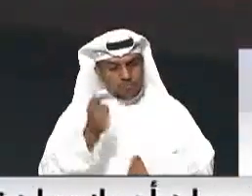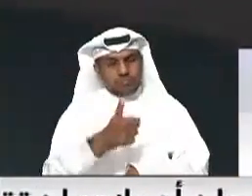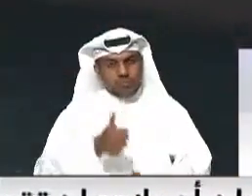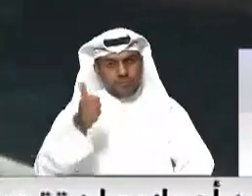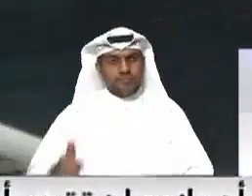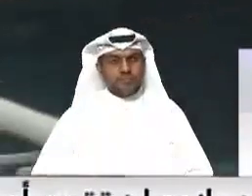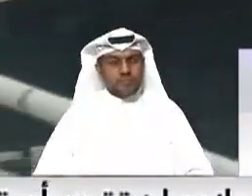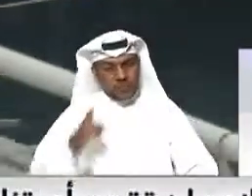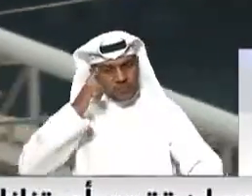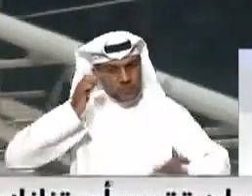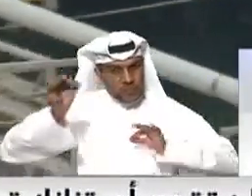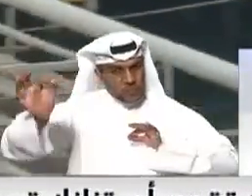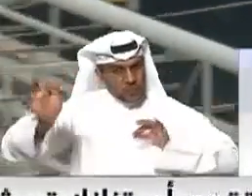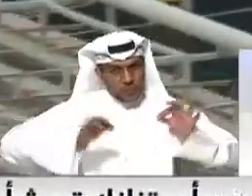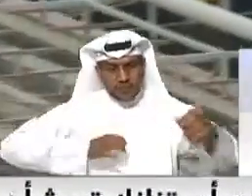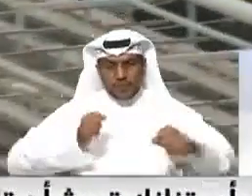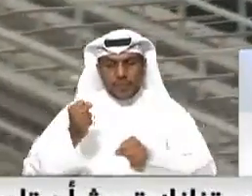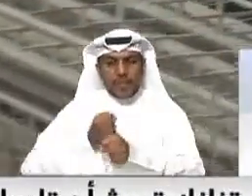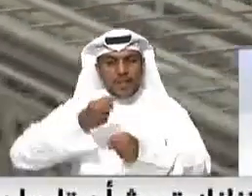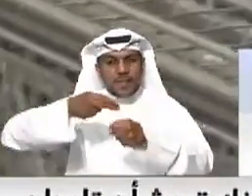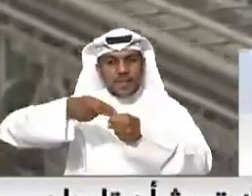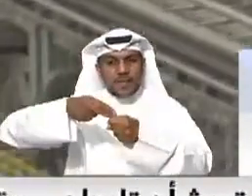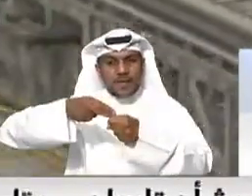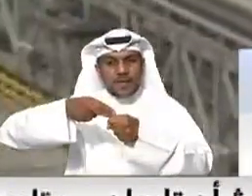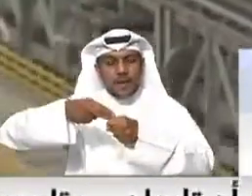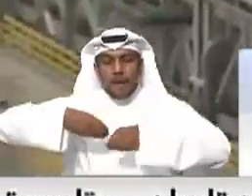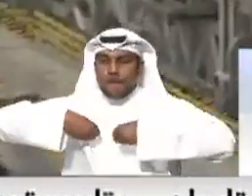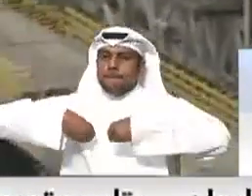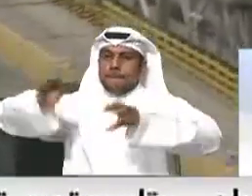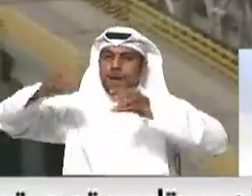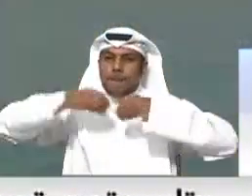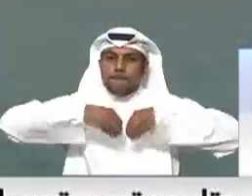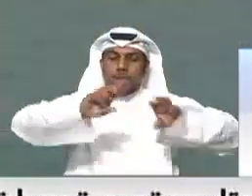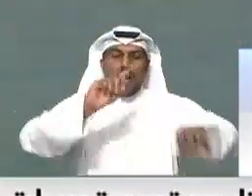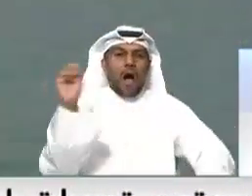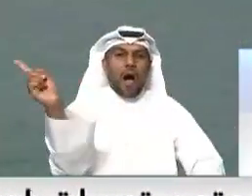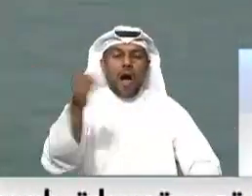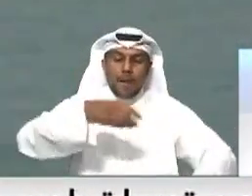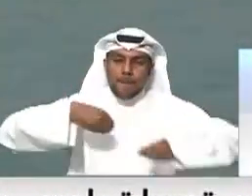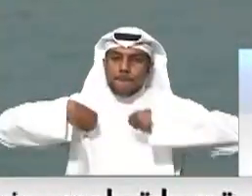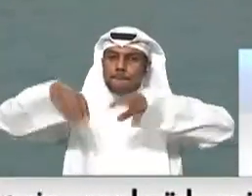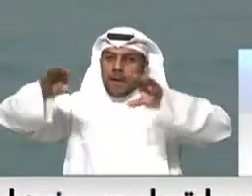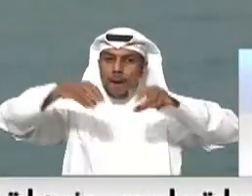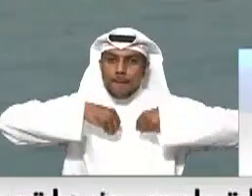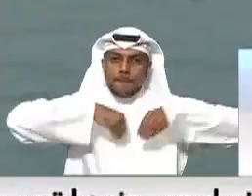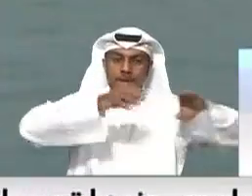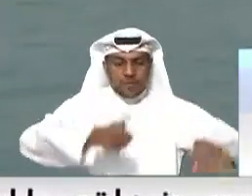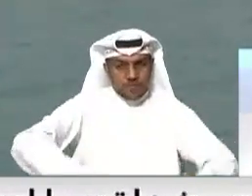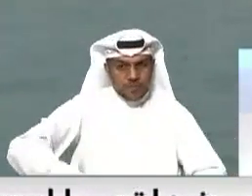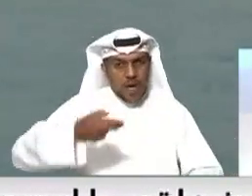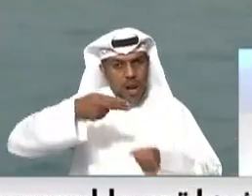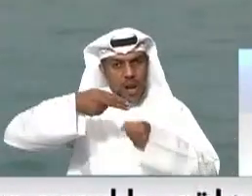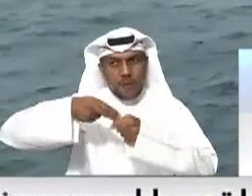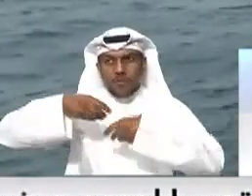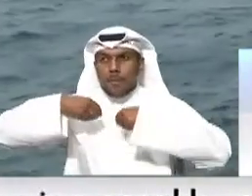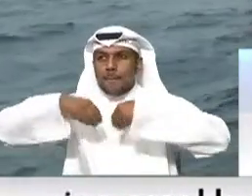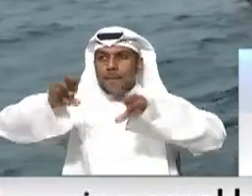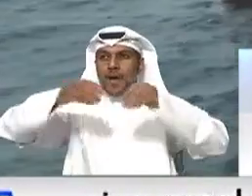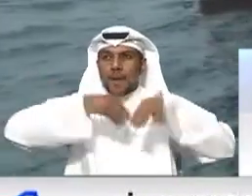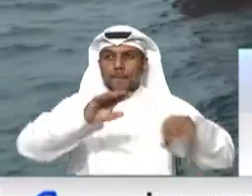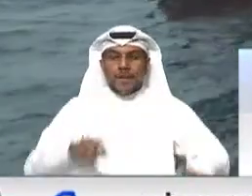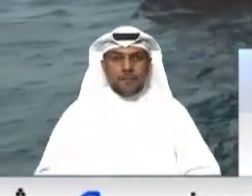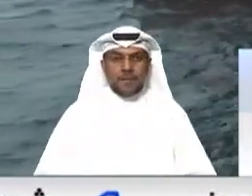التصدير الخارجي لتلبية احتياجات السوق العالمي. وأكدت الشركة أيضا على أن مصفاة